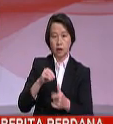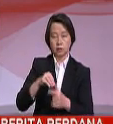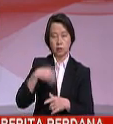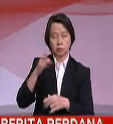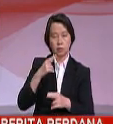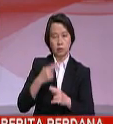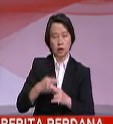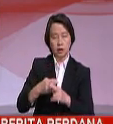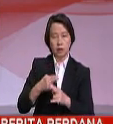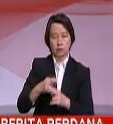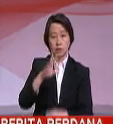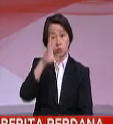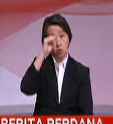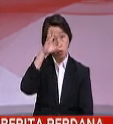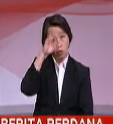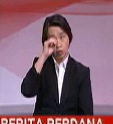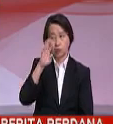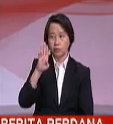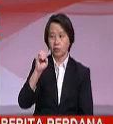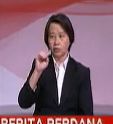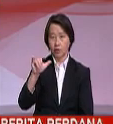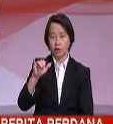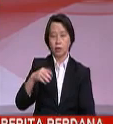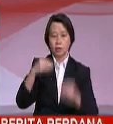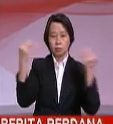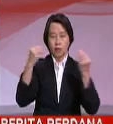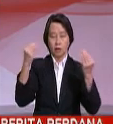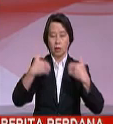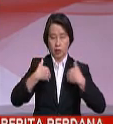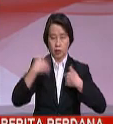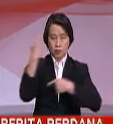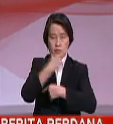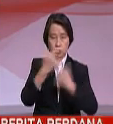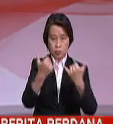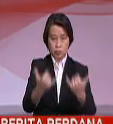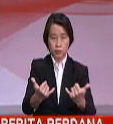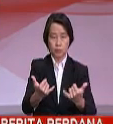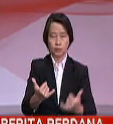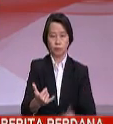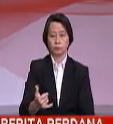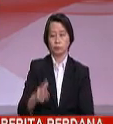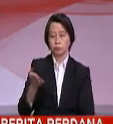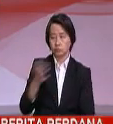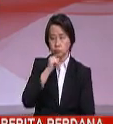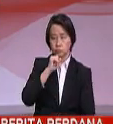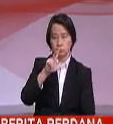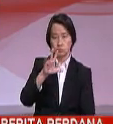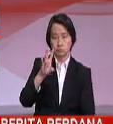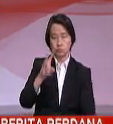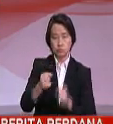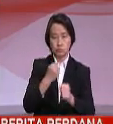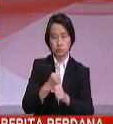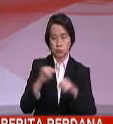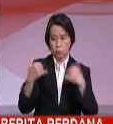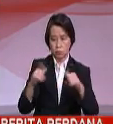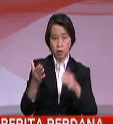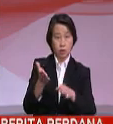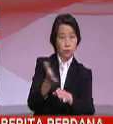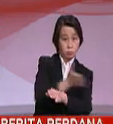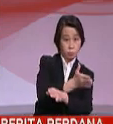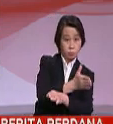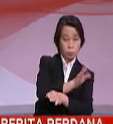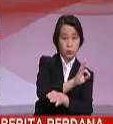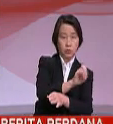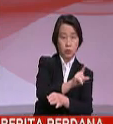mesra dengan panggilan Boy, dalam satu majlis sepak yang berlangsung hari ini. Daniel Amir 23 tahun sebelum ini beraksi bersama Federal United